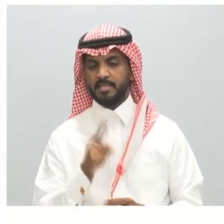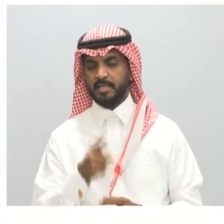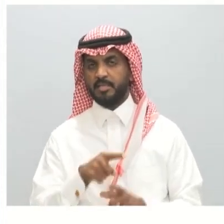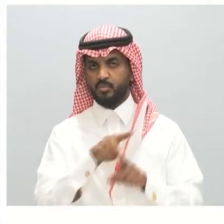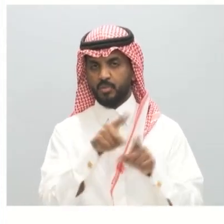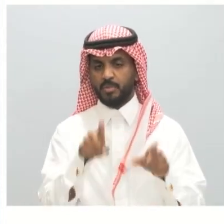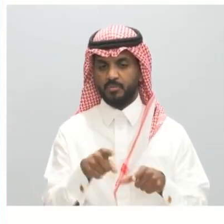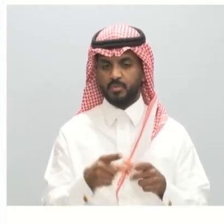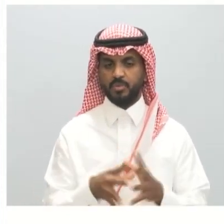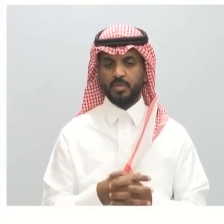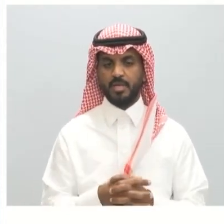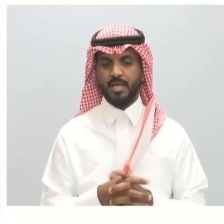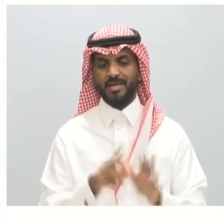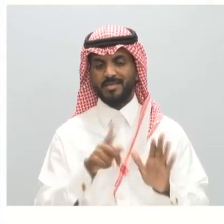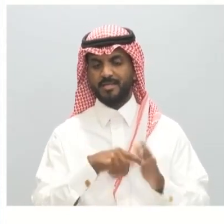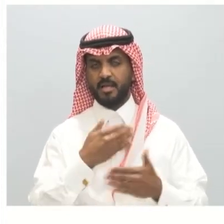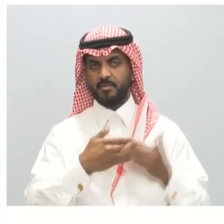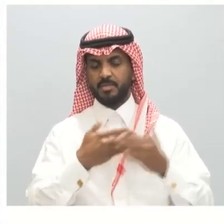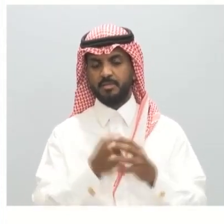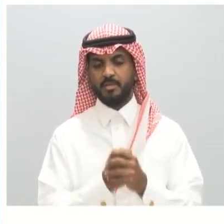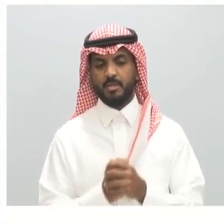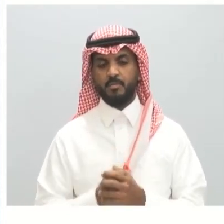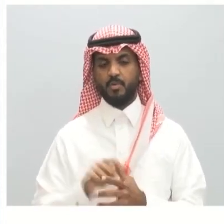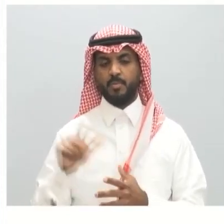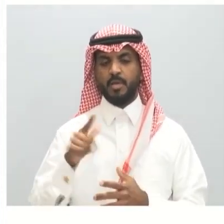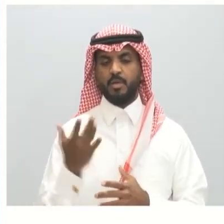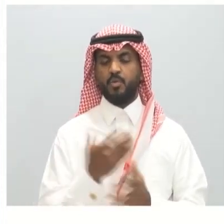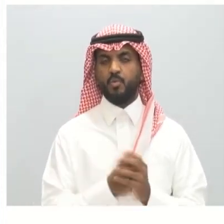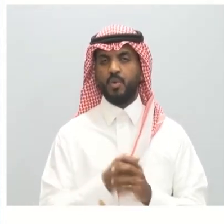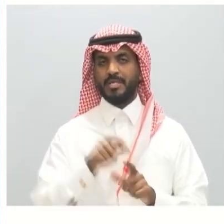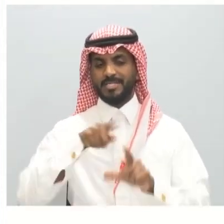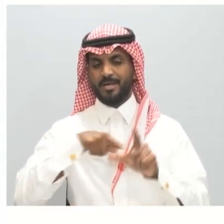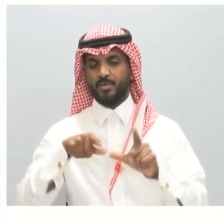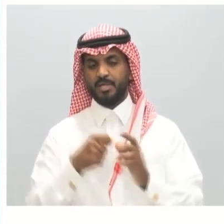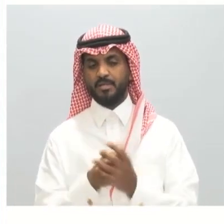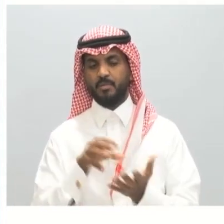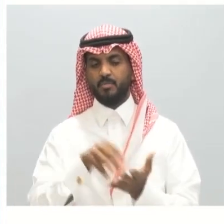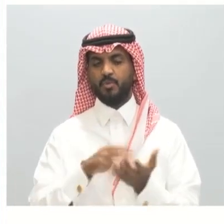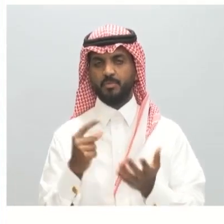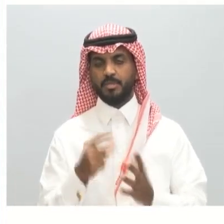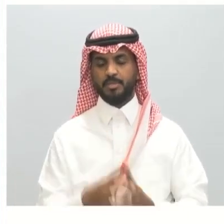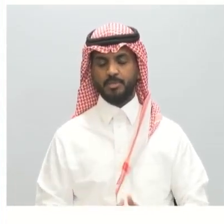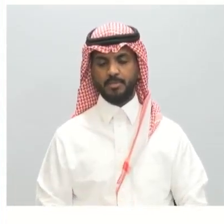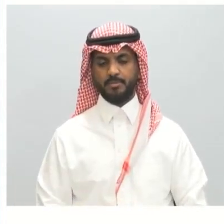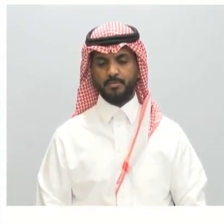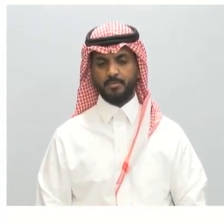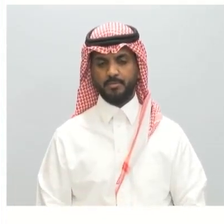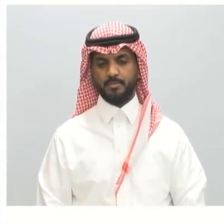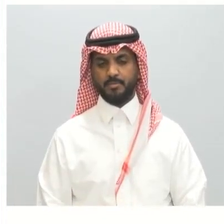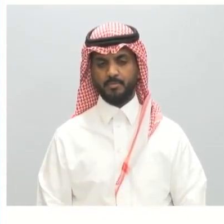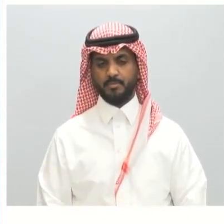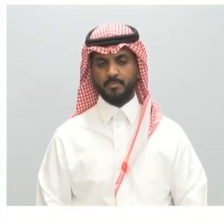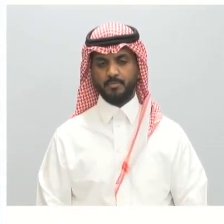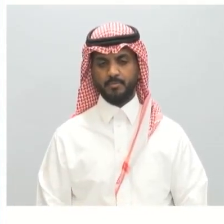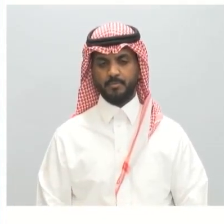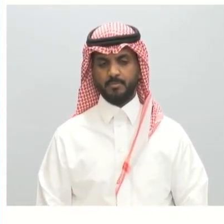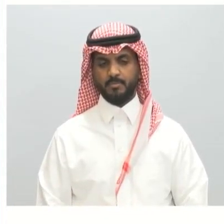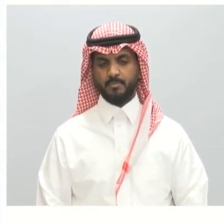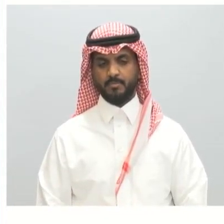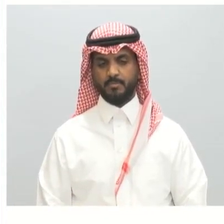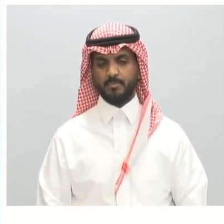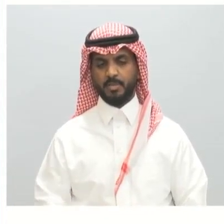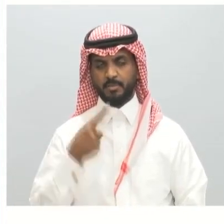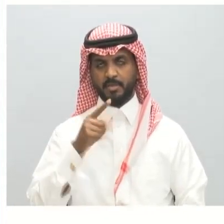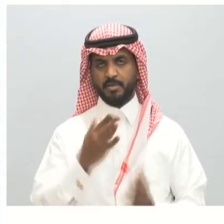المربع الموجوده على يسار لبنتي الموضع بالل وزاويه الموضع بالدرجات كما ذكرنا في